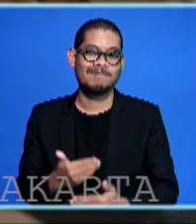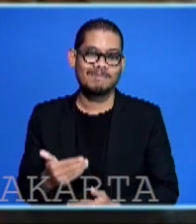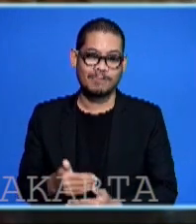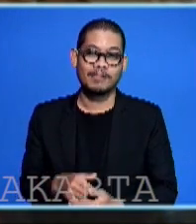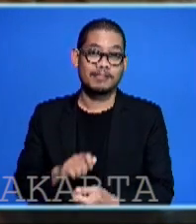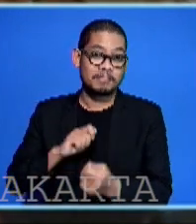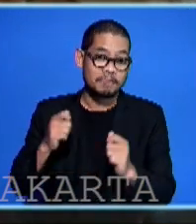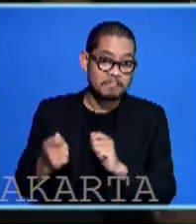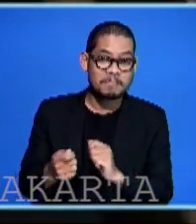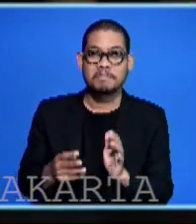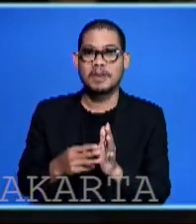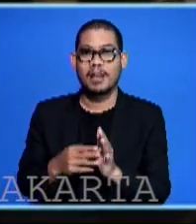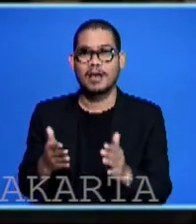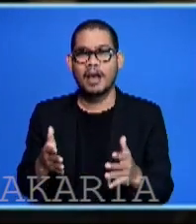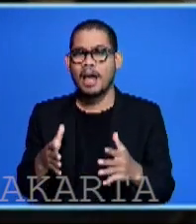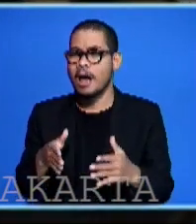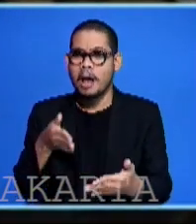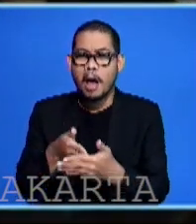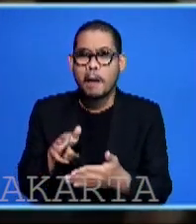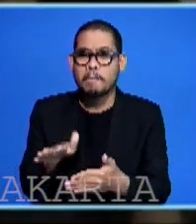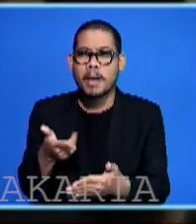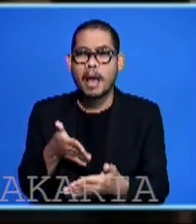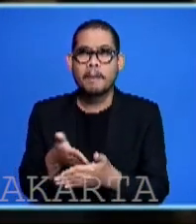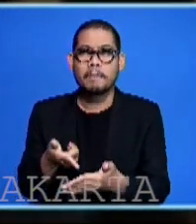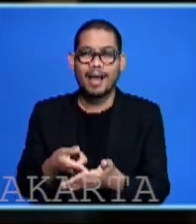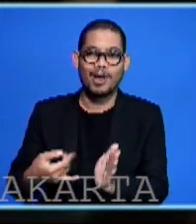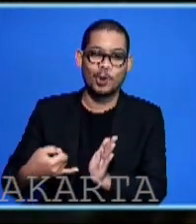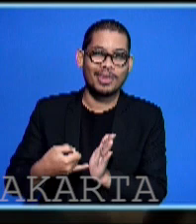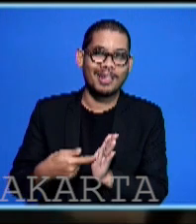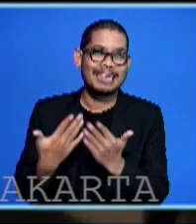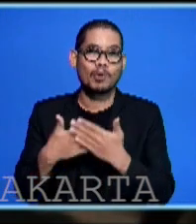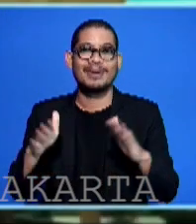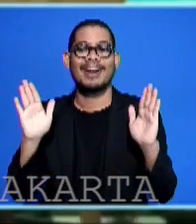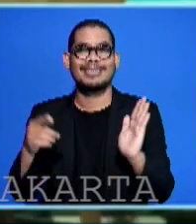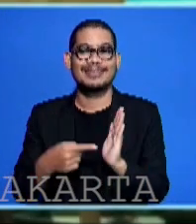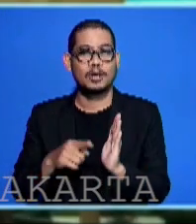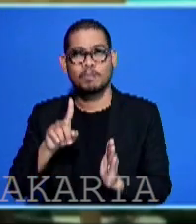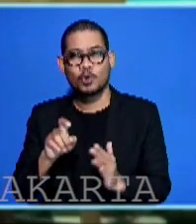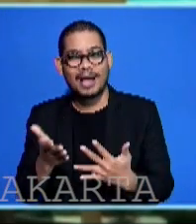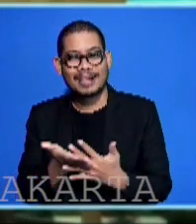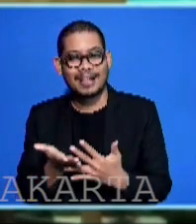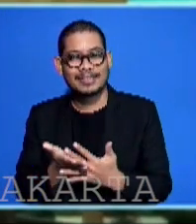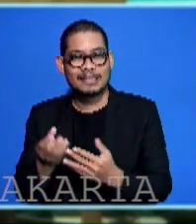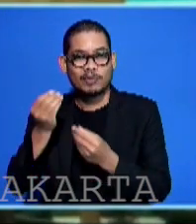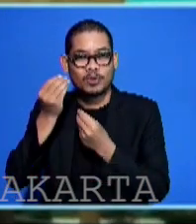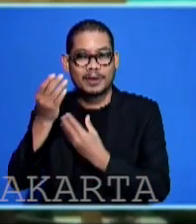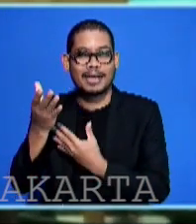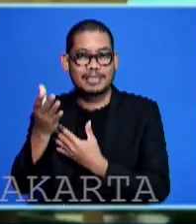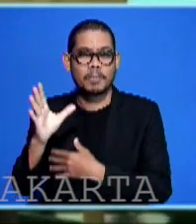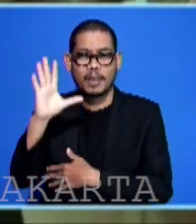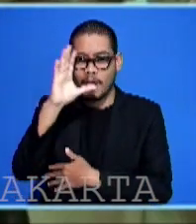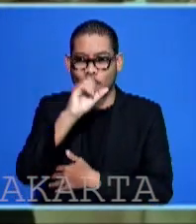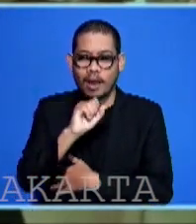bahwa yang mencierai prinsip-prinsip demokrasi memerlukan akses informasi dan pengetahuan yang sampai ke masyarakat akar